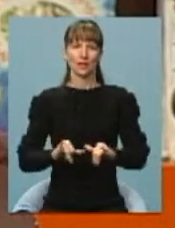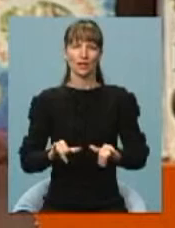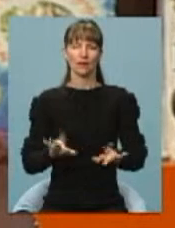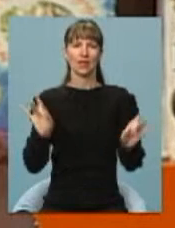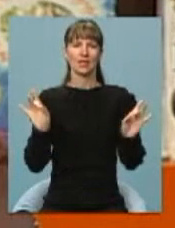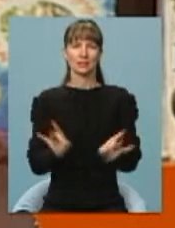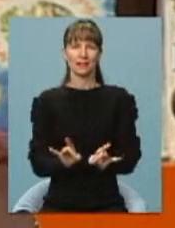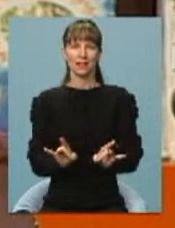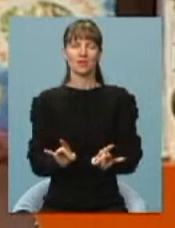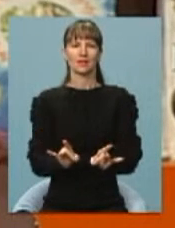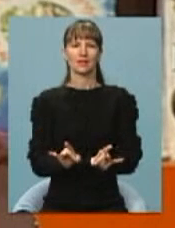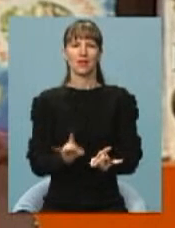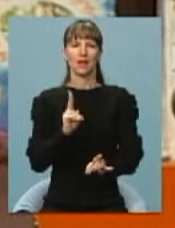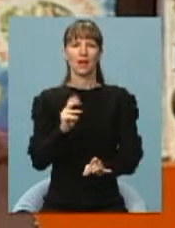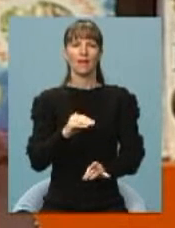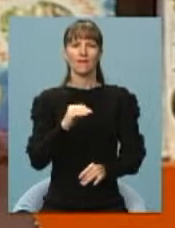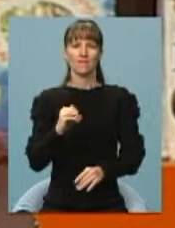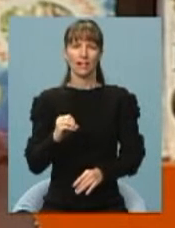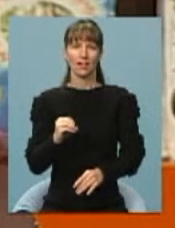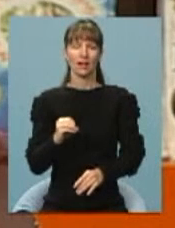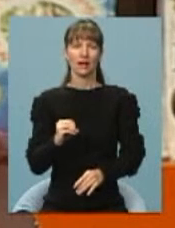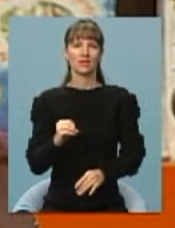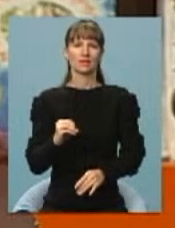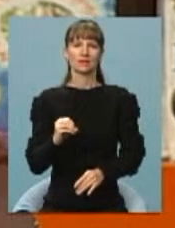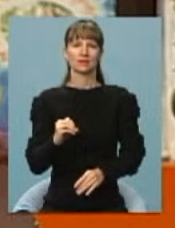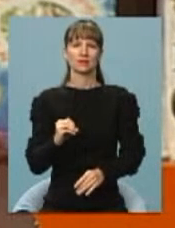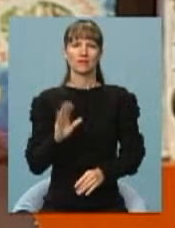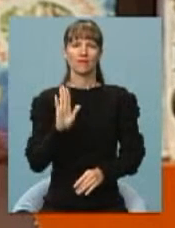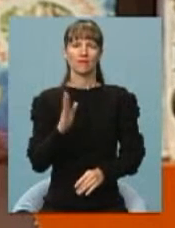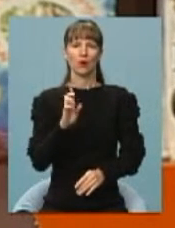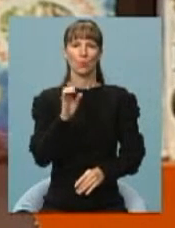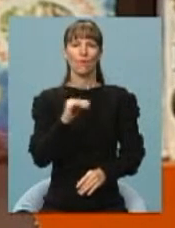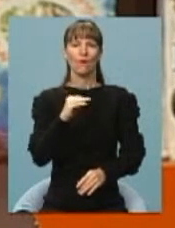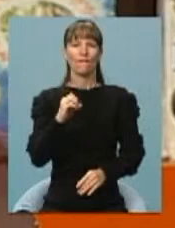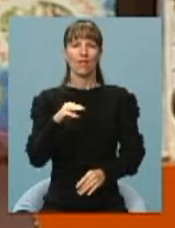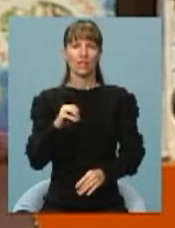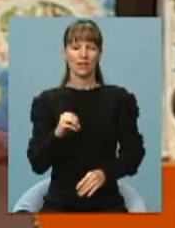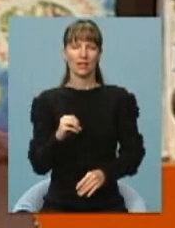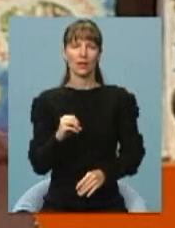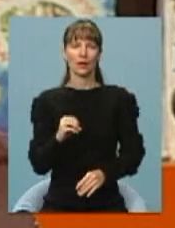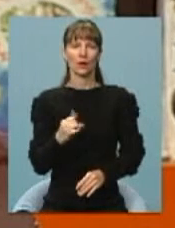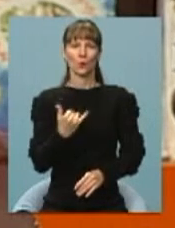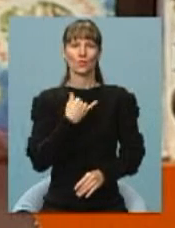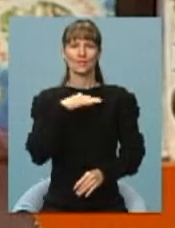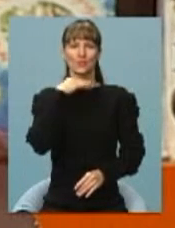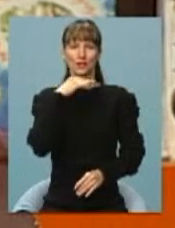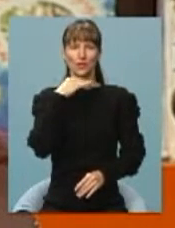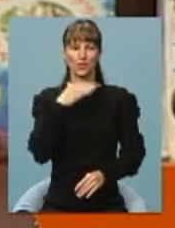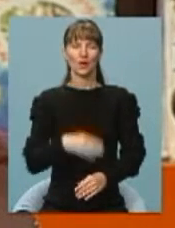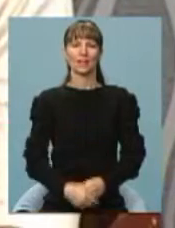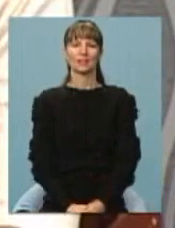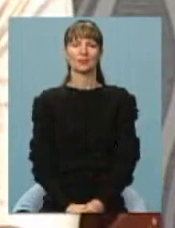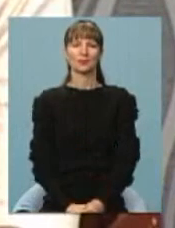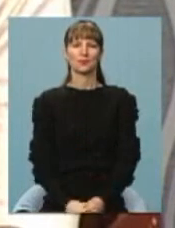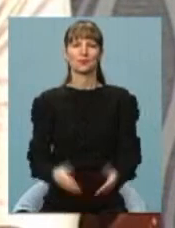в ресторанах, в кафе, в буфете, у нас в школе.